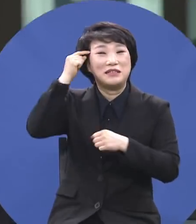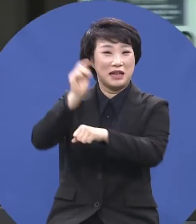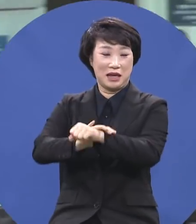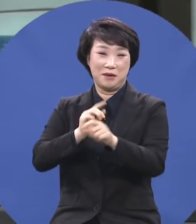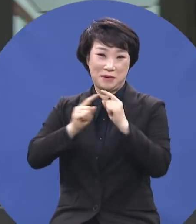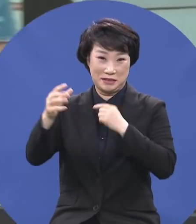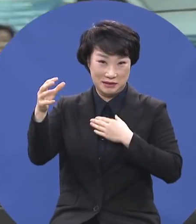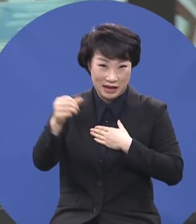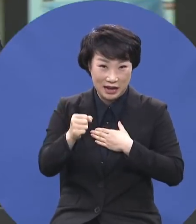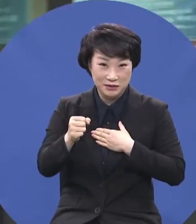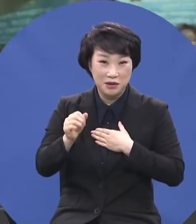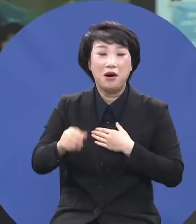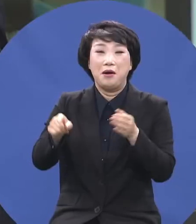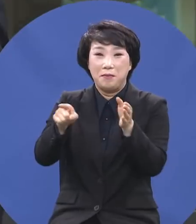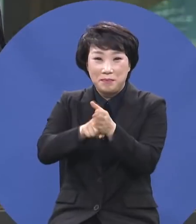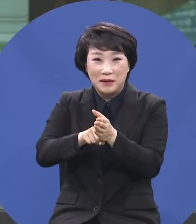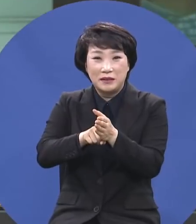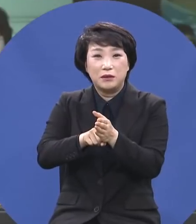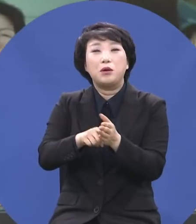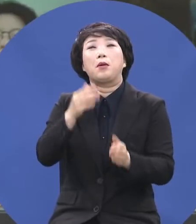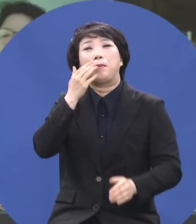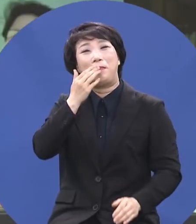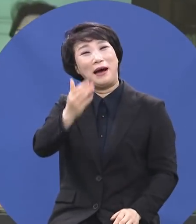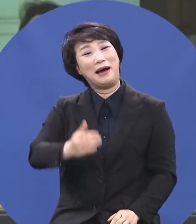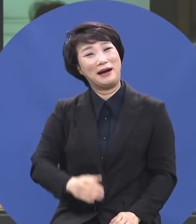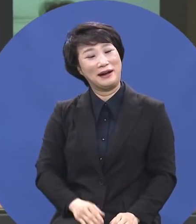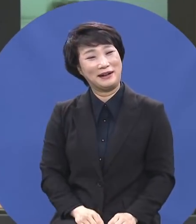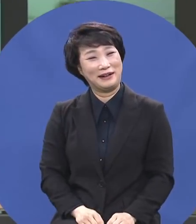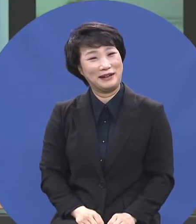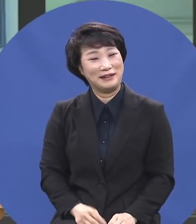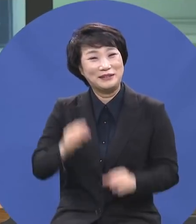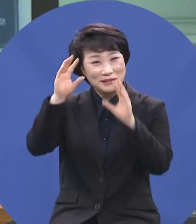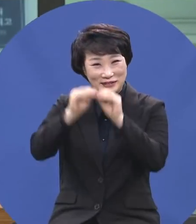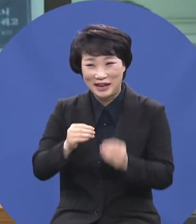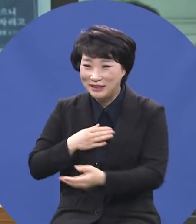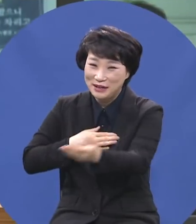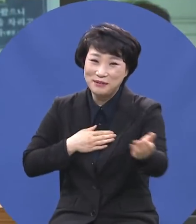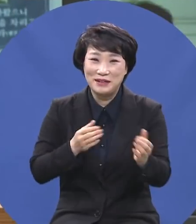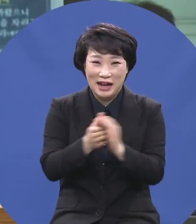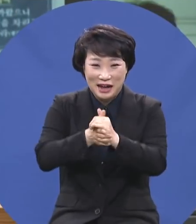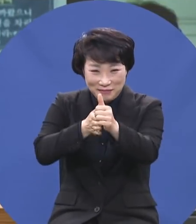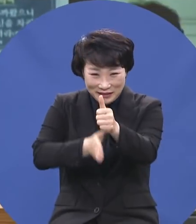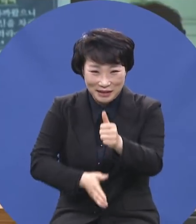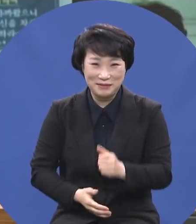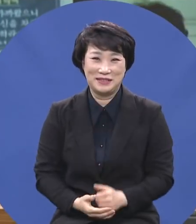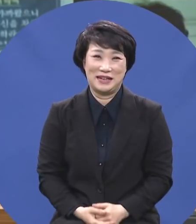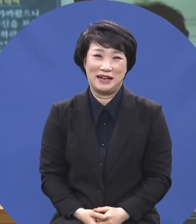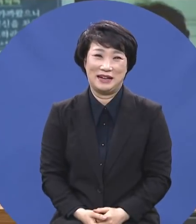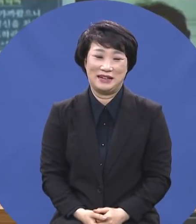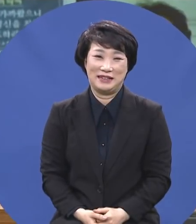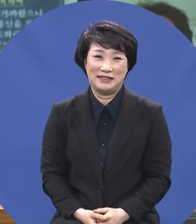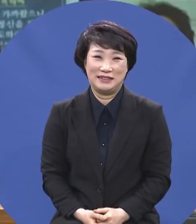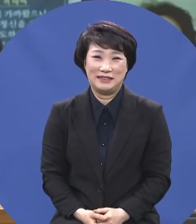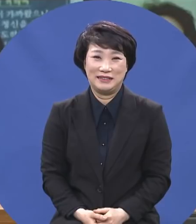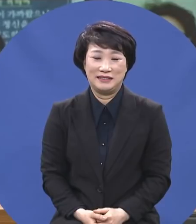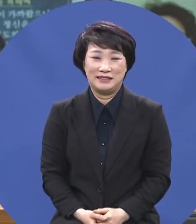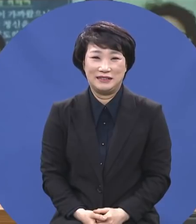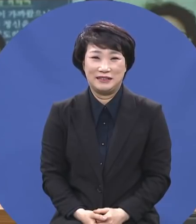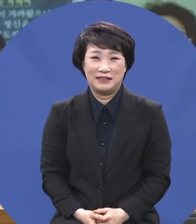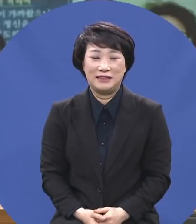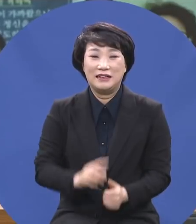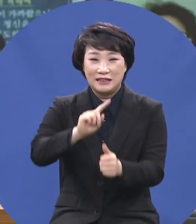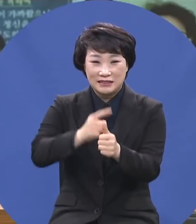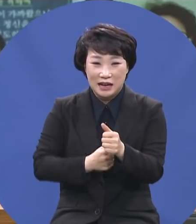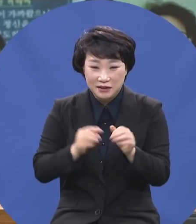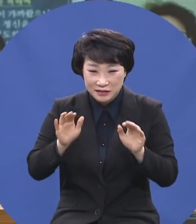지혜의 말씀으로 믿어지더라 이 말입니다. 동의하시면 아멘 합시다. 예,